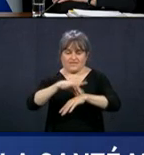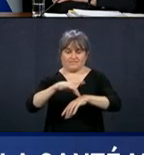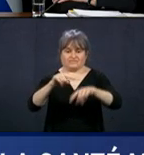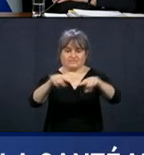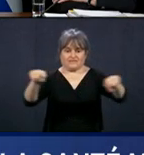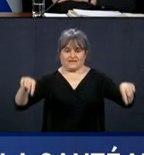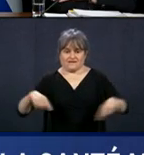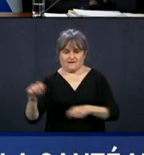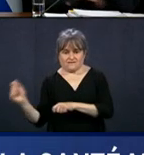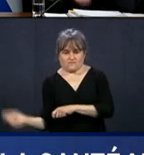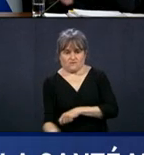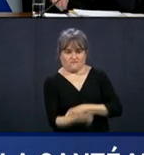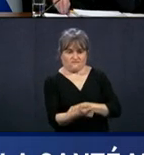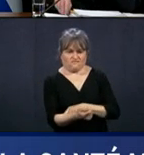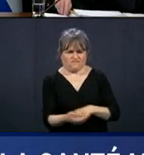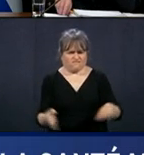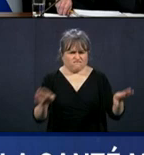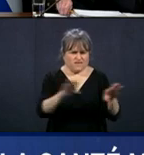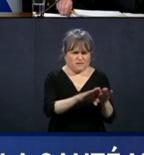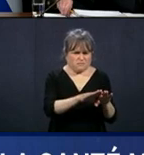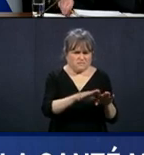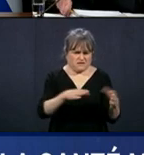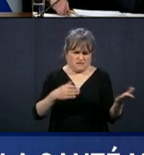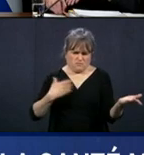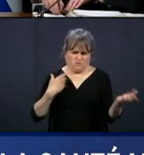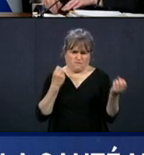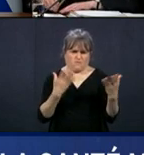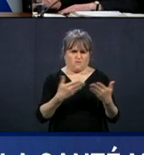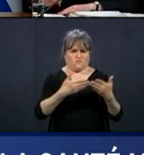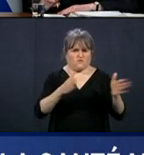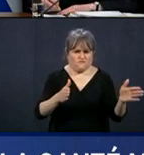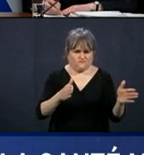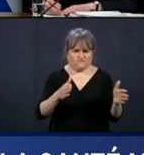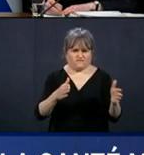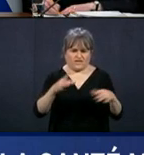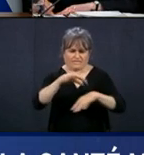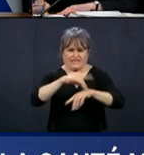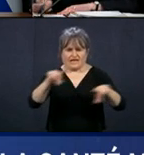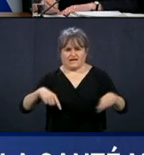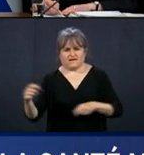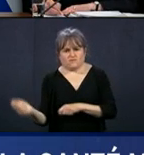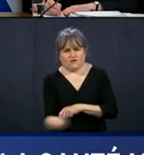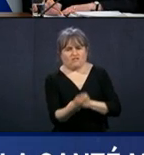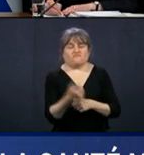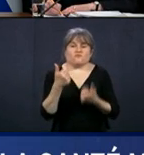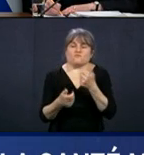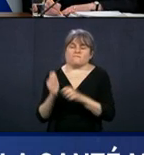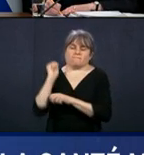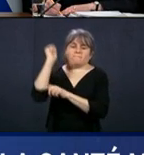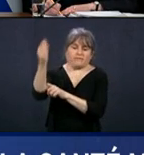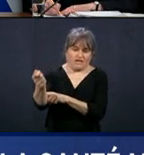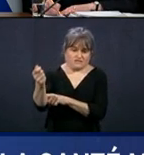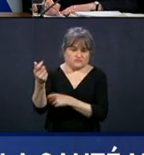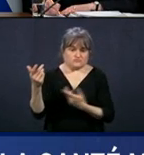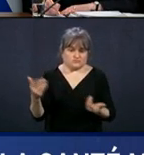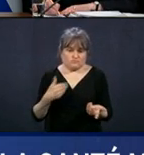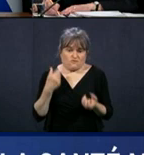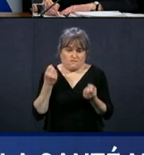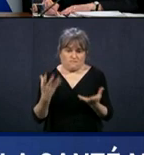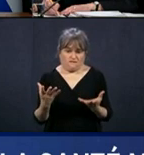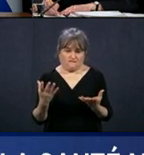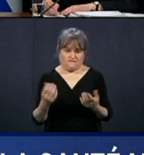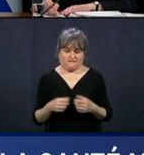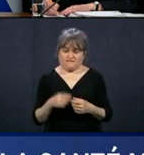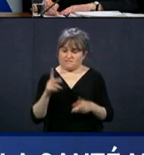golf ne sont pas ouverts, ou encore pourquoi est-ce qu'on n'annonce pas déjà une reprise des activités de pêche, par exemple, parce que c'est des